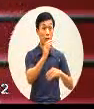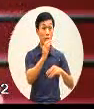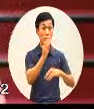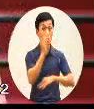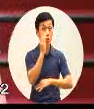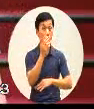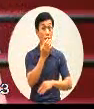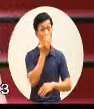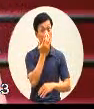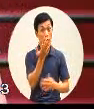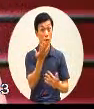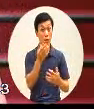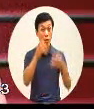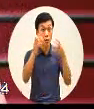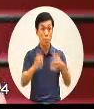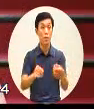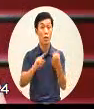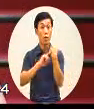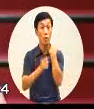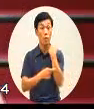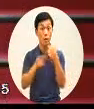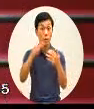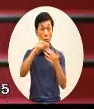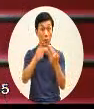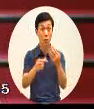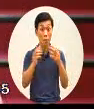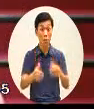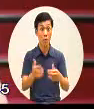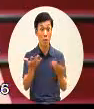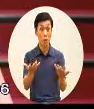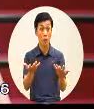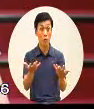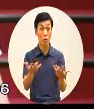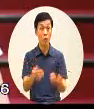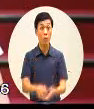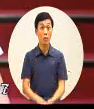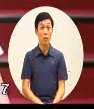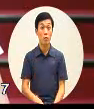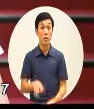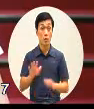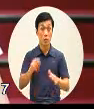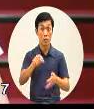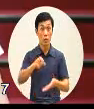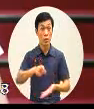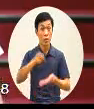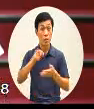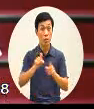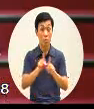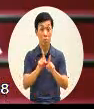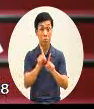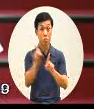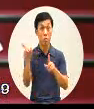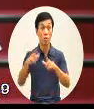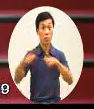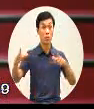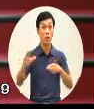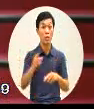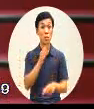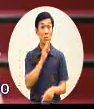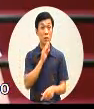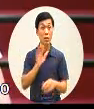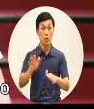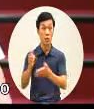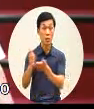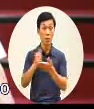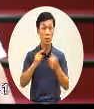法条。啊，你讲这嘛，都要变成安尼讲的时阵啦吼，那出路越来越大。我来请法制局，来